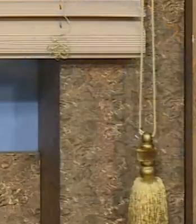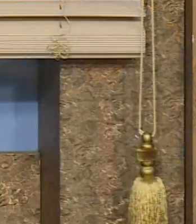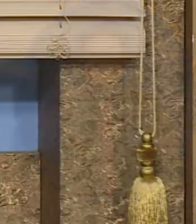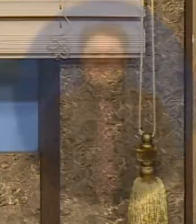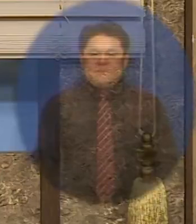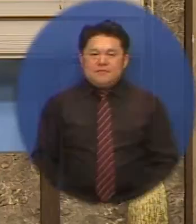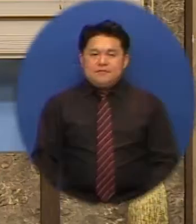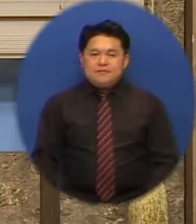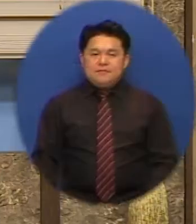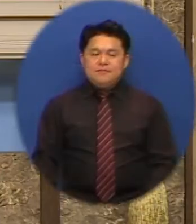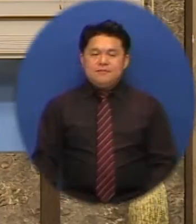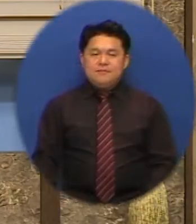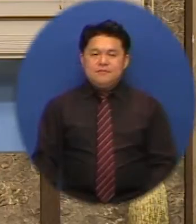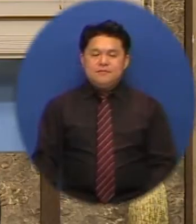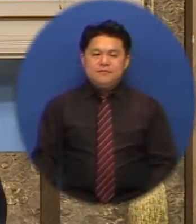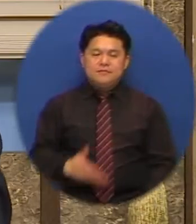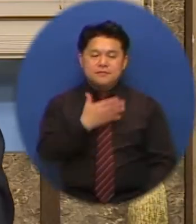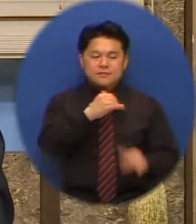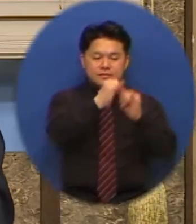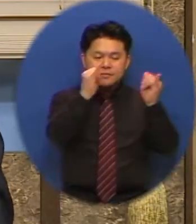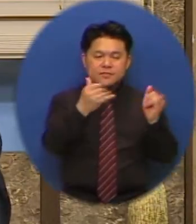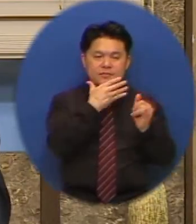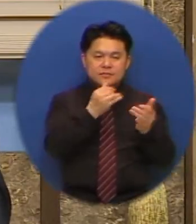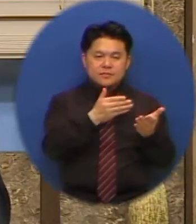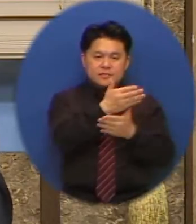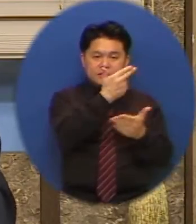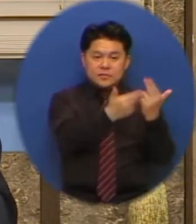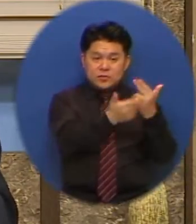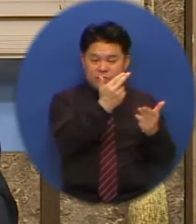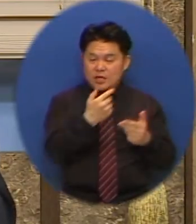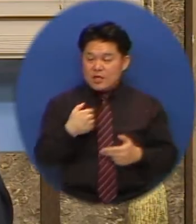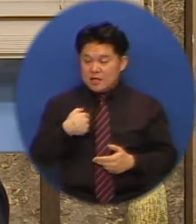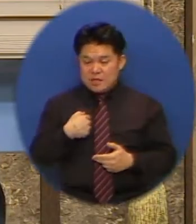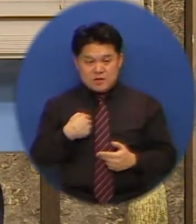저는 이제 사회복지사협회하고